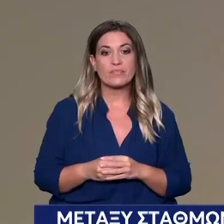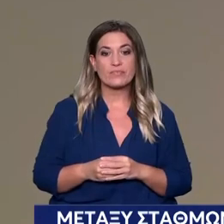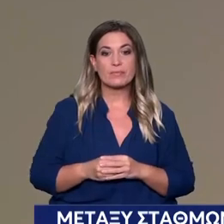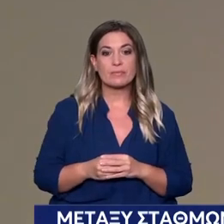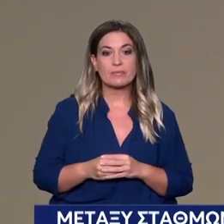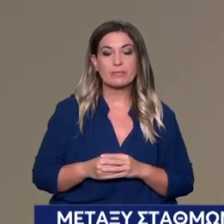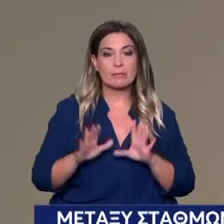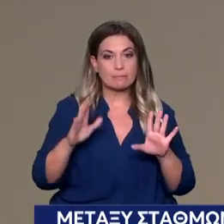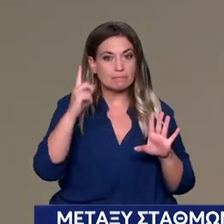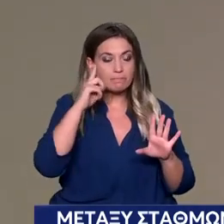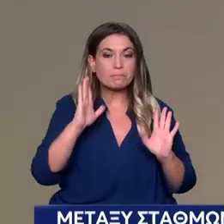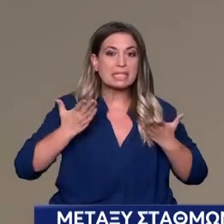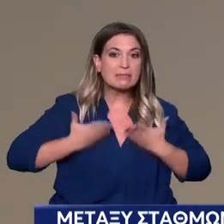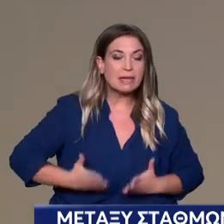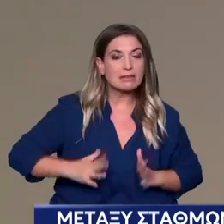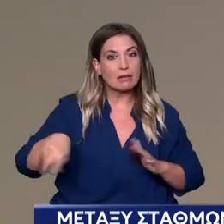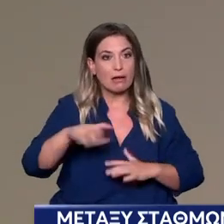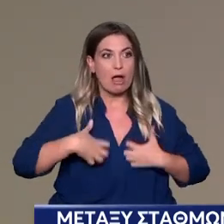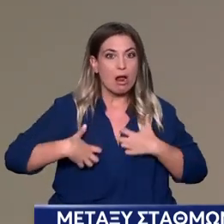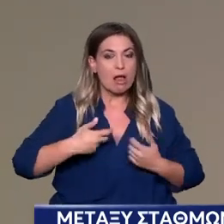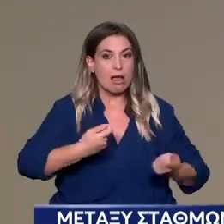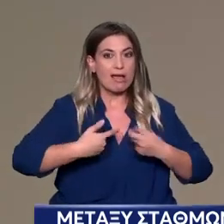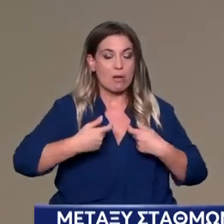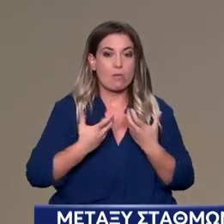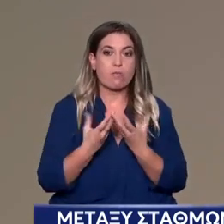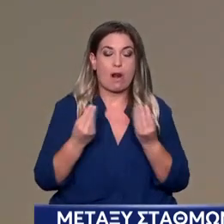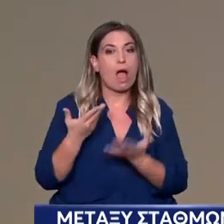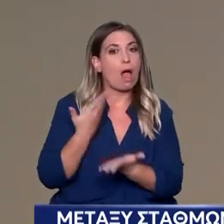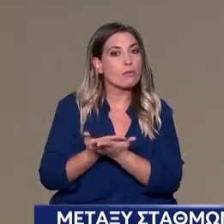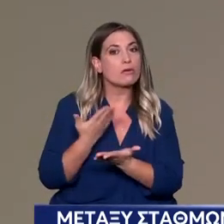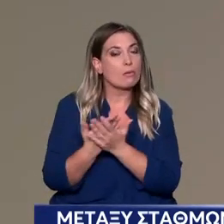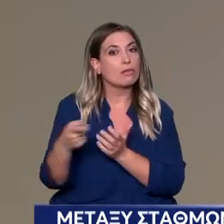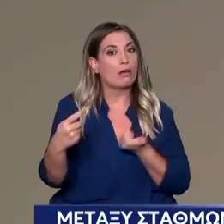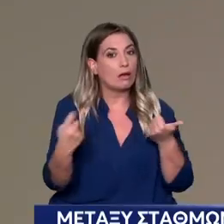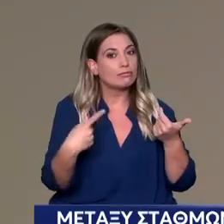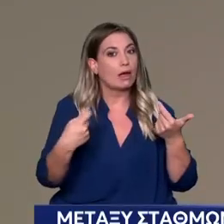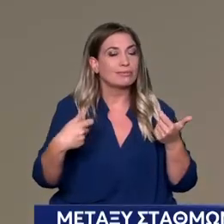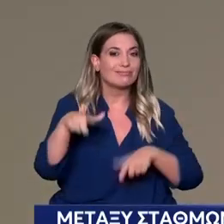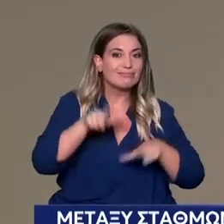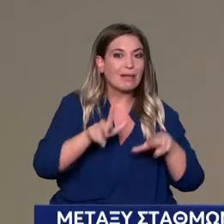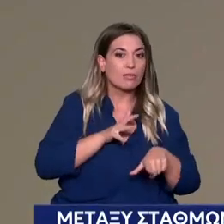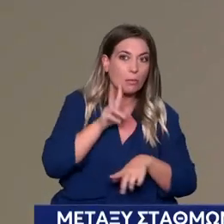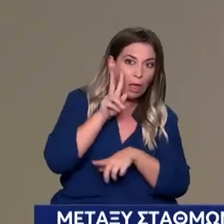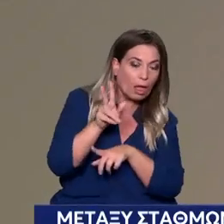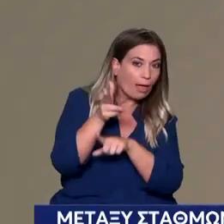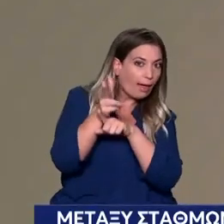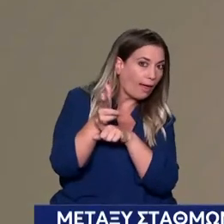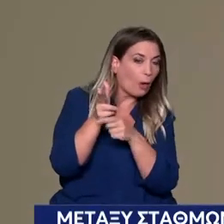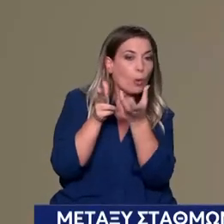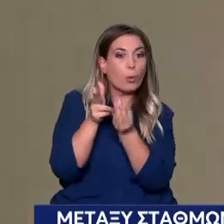στα social media ή μας τα στέλνετε συνεχώς. Πολλά τέτοια βίντεο. Νομίζω ότι, δεν ξέρω αν